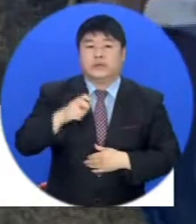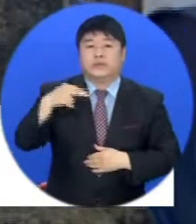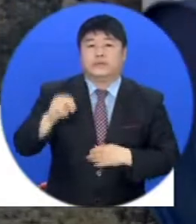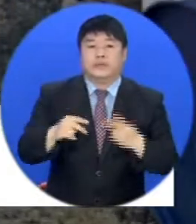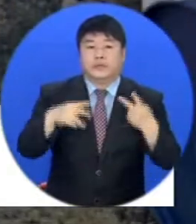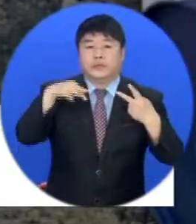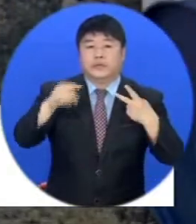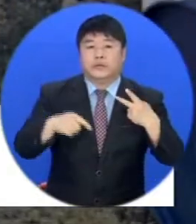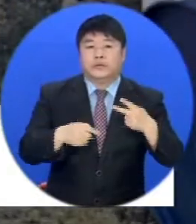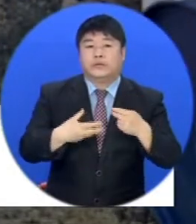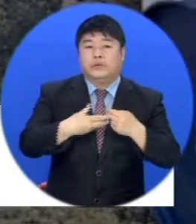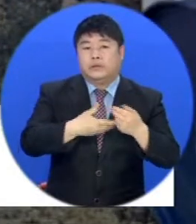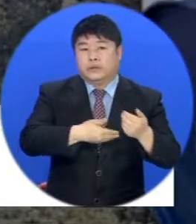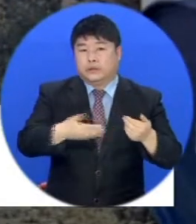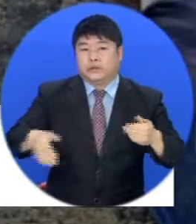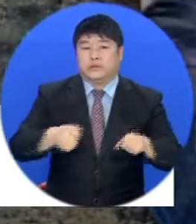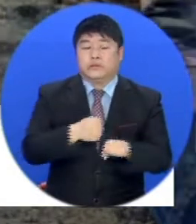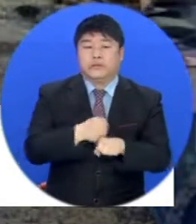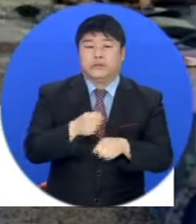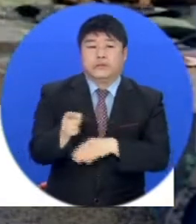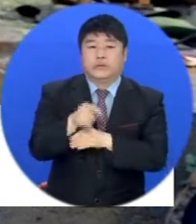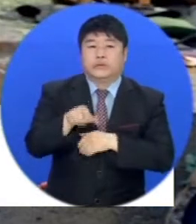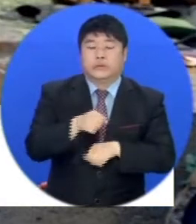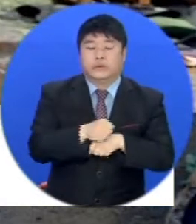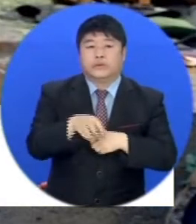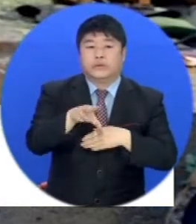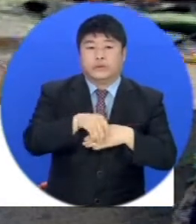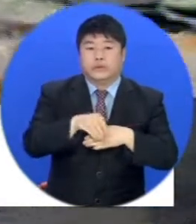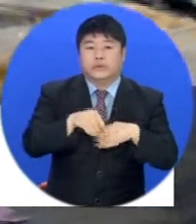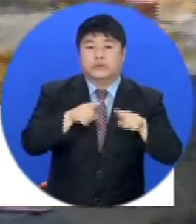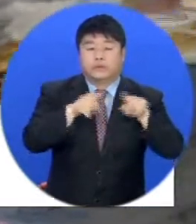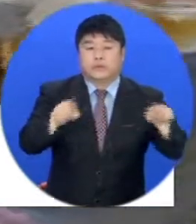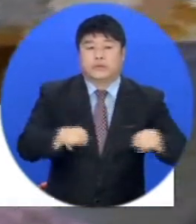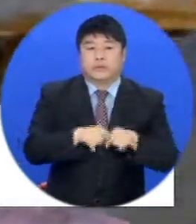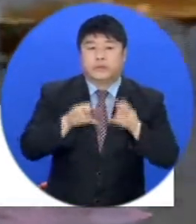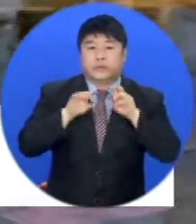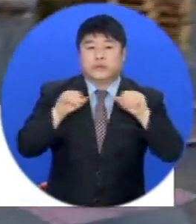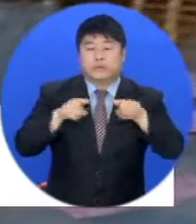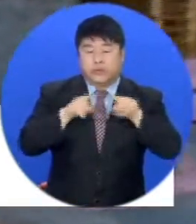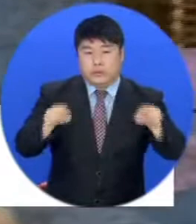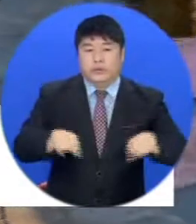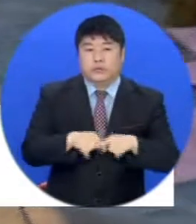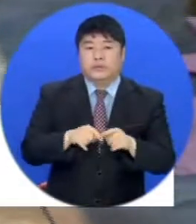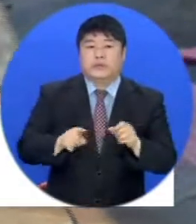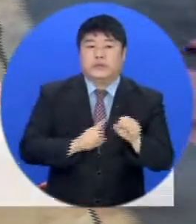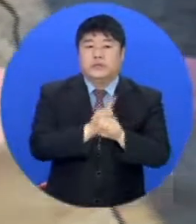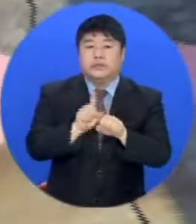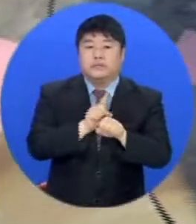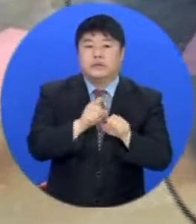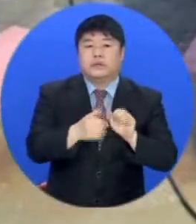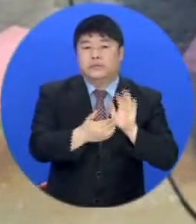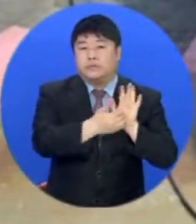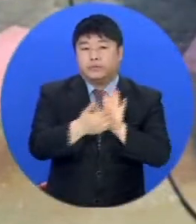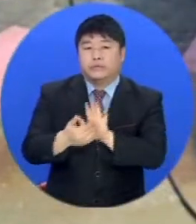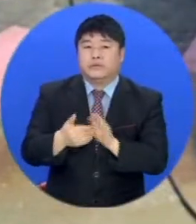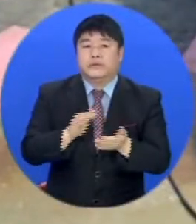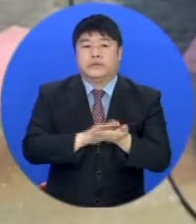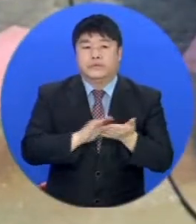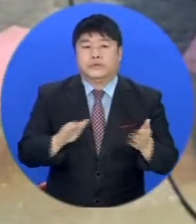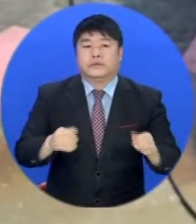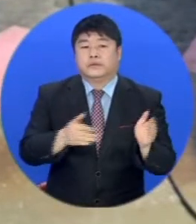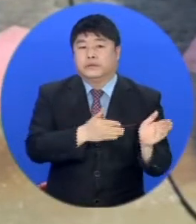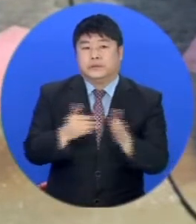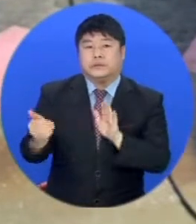유출돼 소방당국이 흡착포와 모래주머니 등을 이용해 1시간 만에 방제 작업을 마쳤습니다.